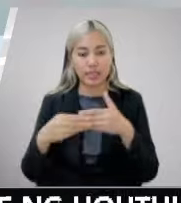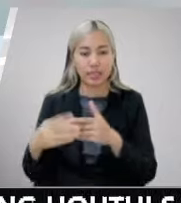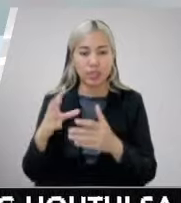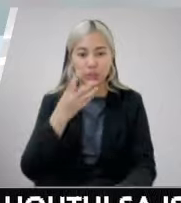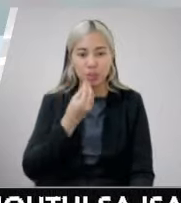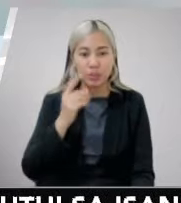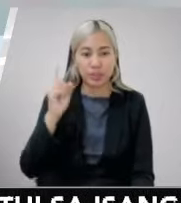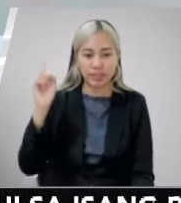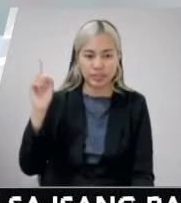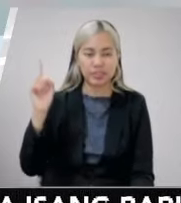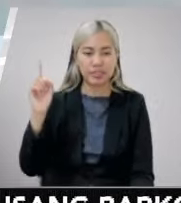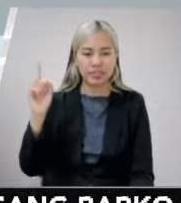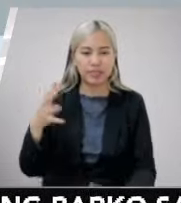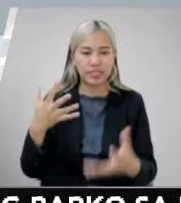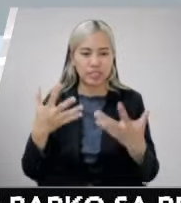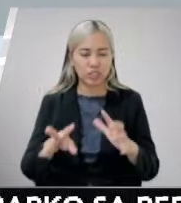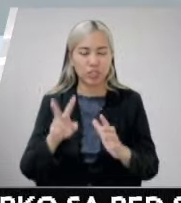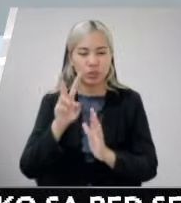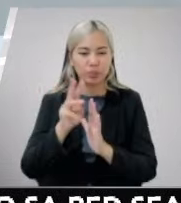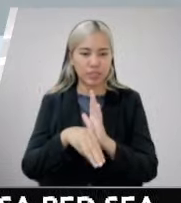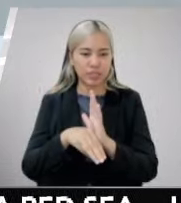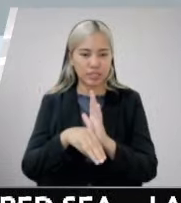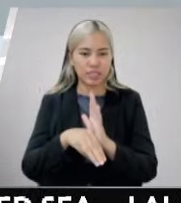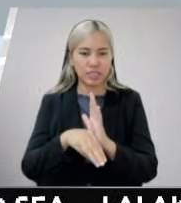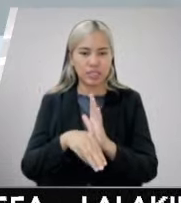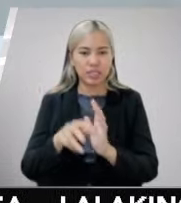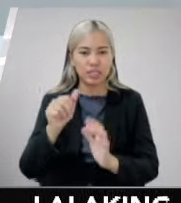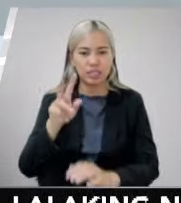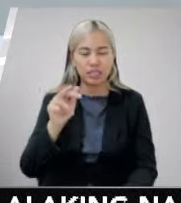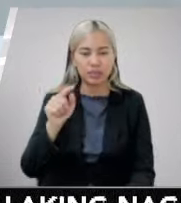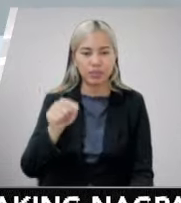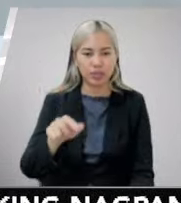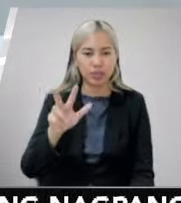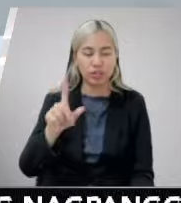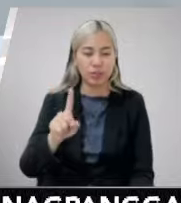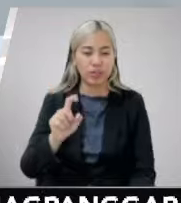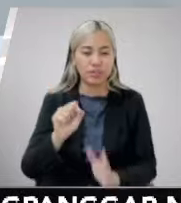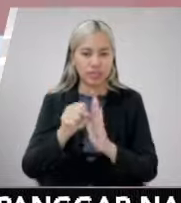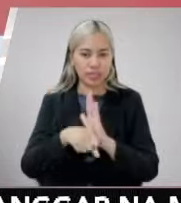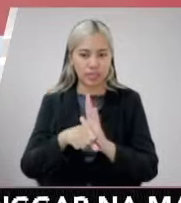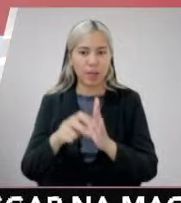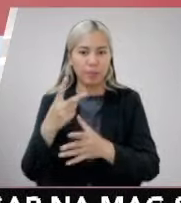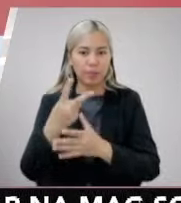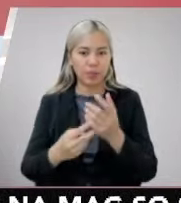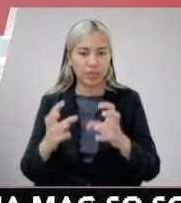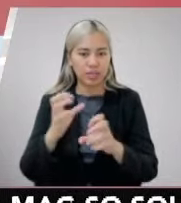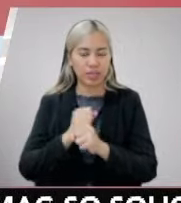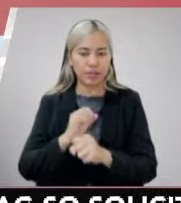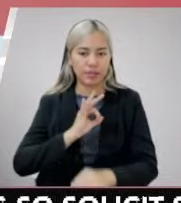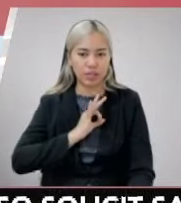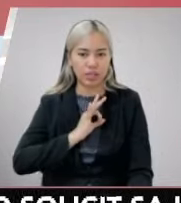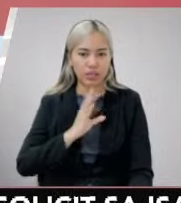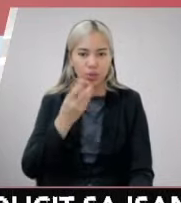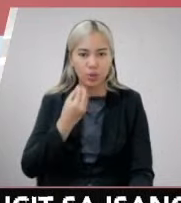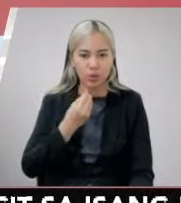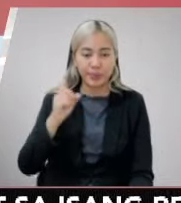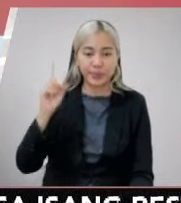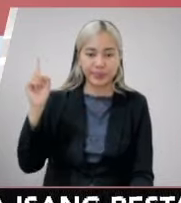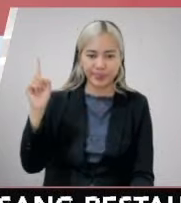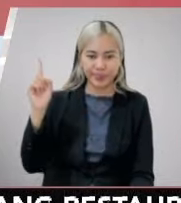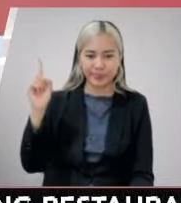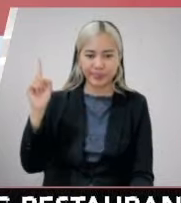oras na 2 minutes and 13.31 seconds. Pareho rin nakakuha ng medalya sina Frederick Ramirez at Michael Del Prado